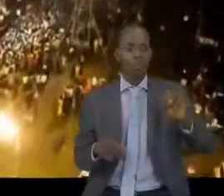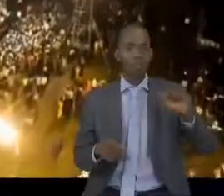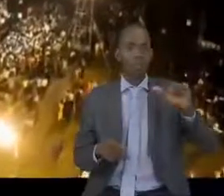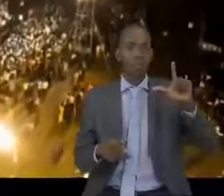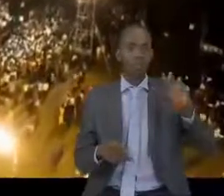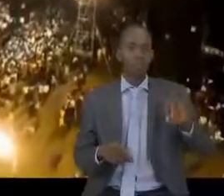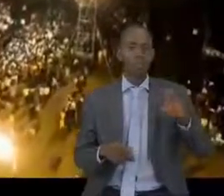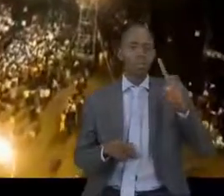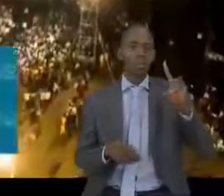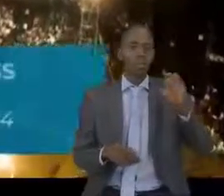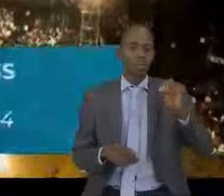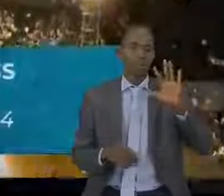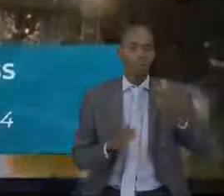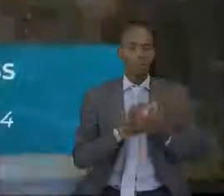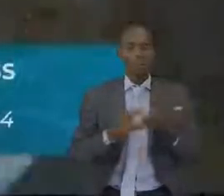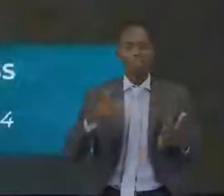37.